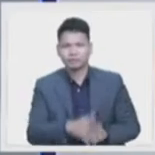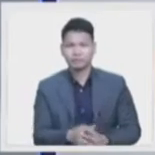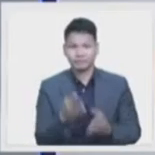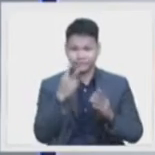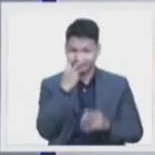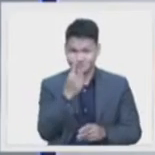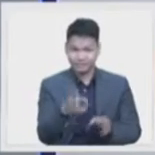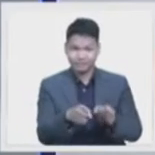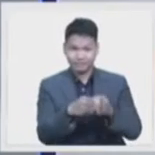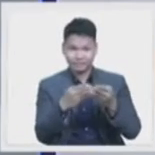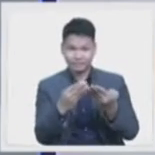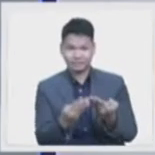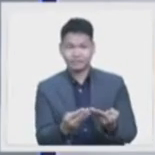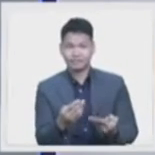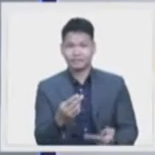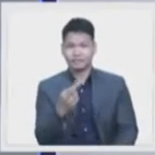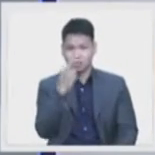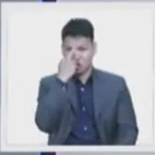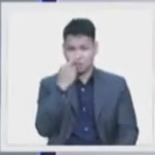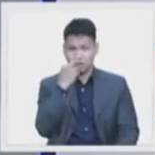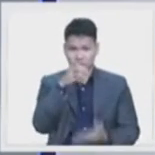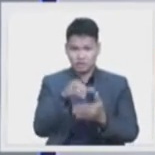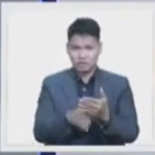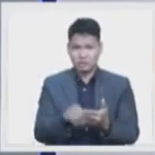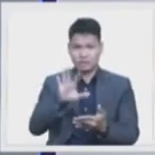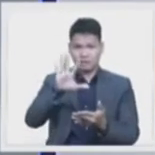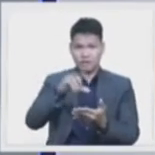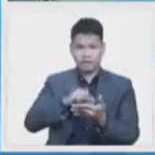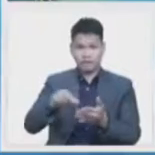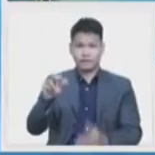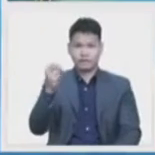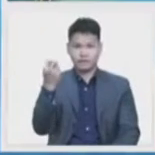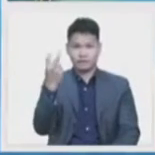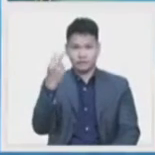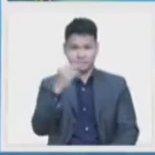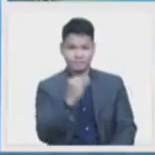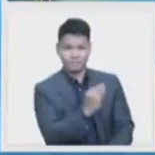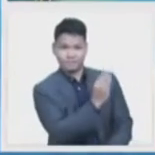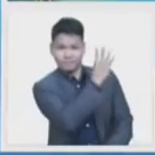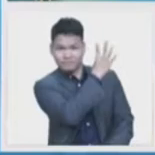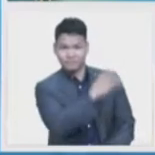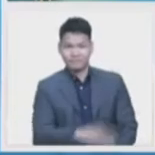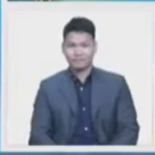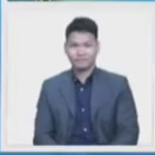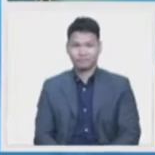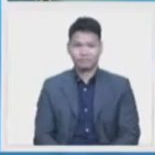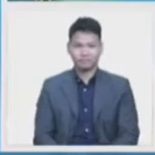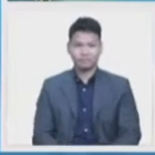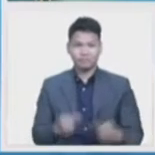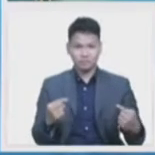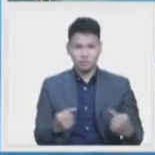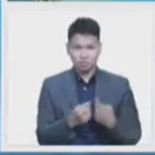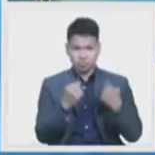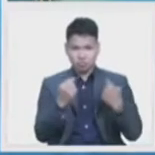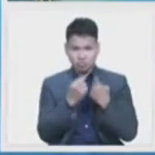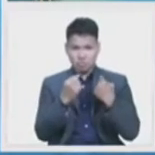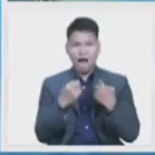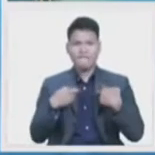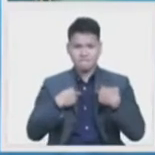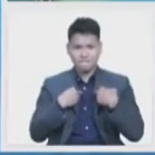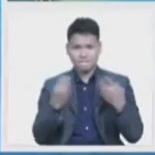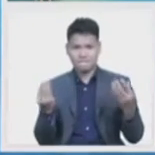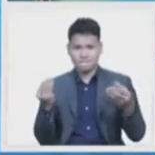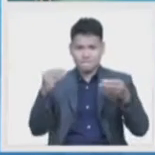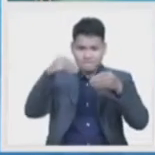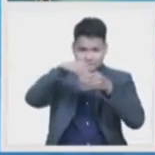Busa, muingon, maingon nga ang sala, misulod sa kalibutan, pinaagi sa usa